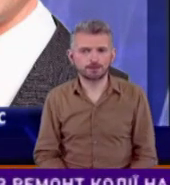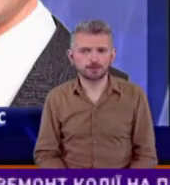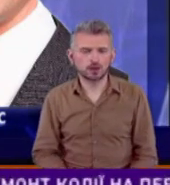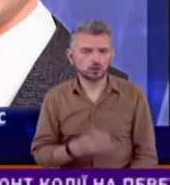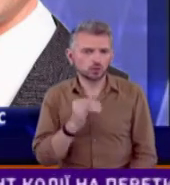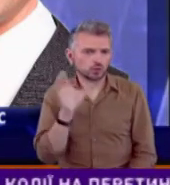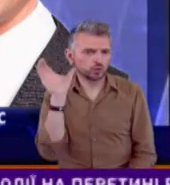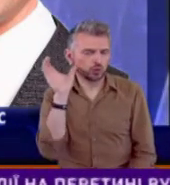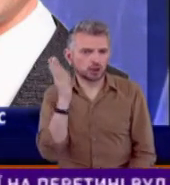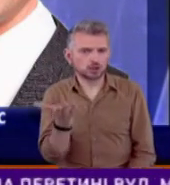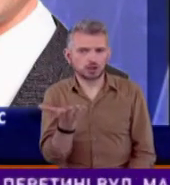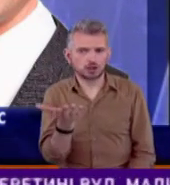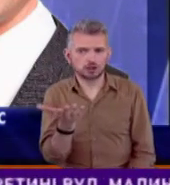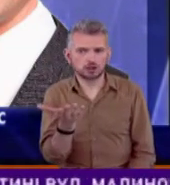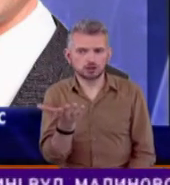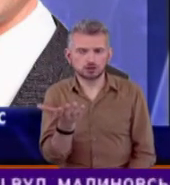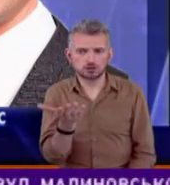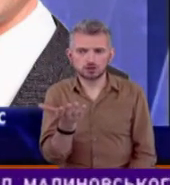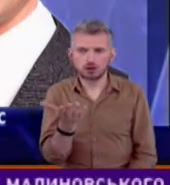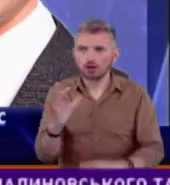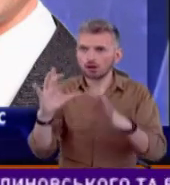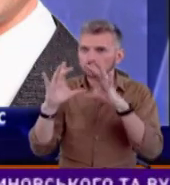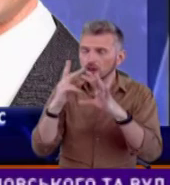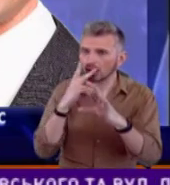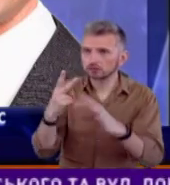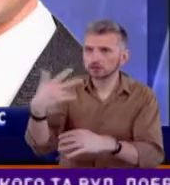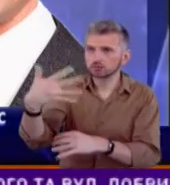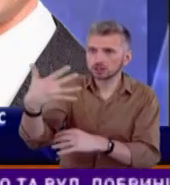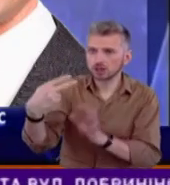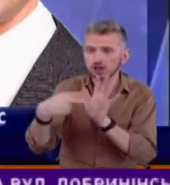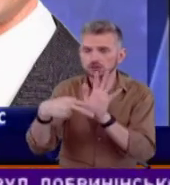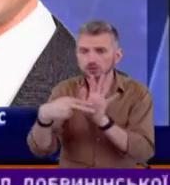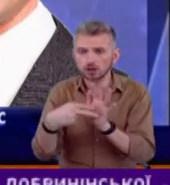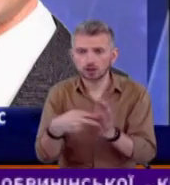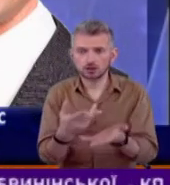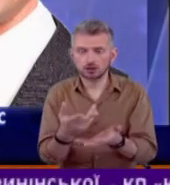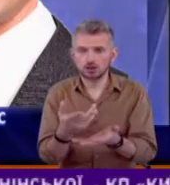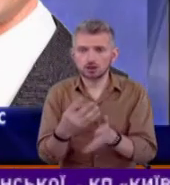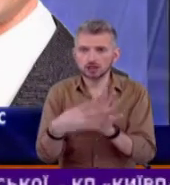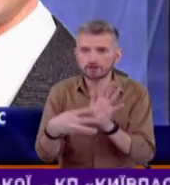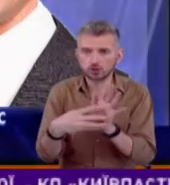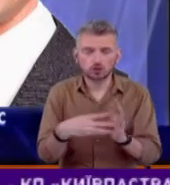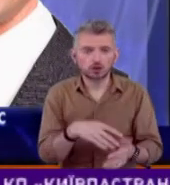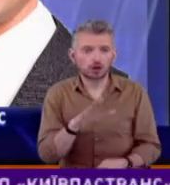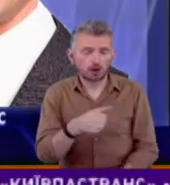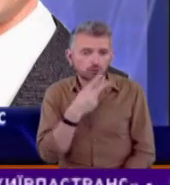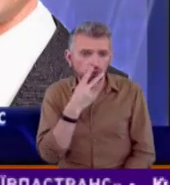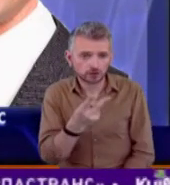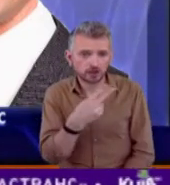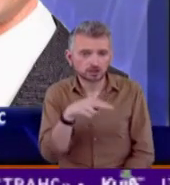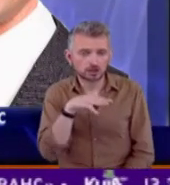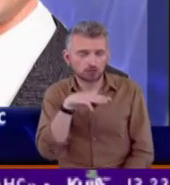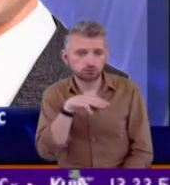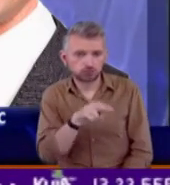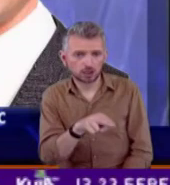слухайте, ну, знаки дивитися, там, 50, 70, 90. А що йому знати? Йому написано, знак